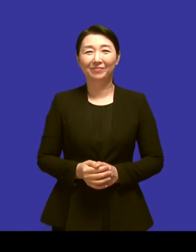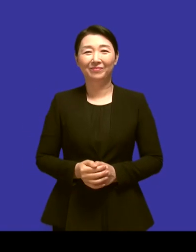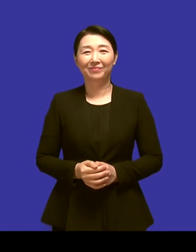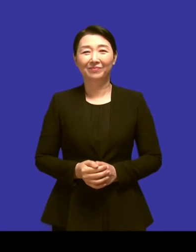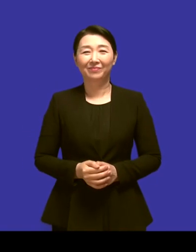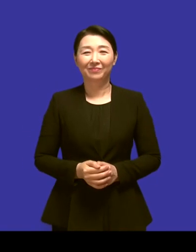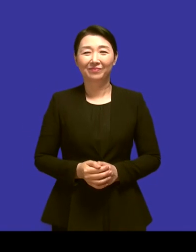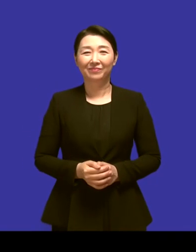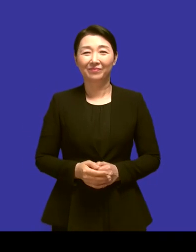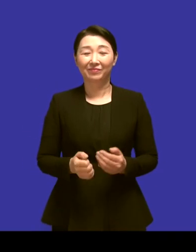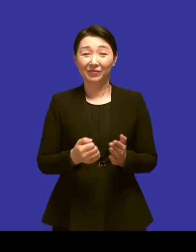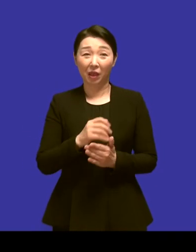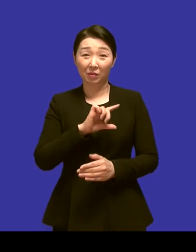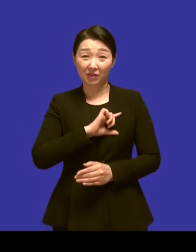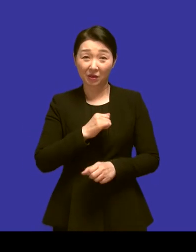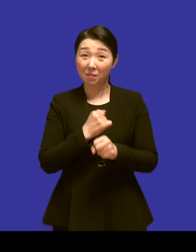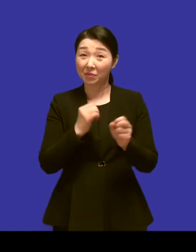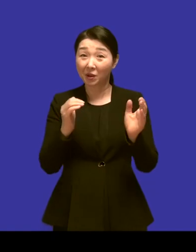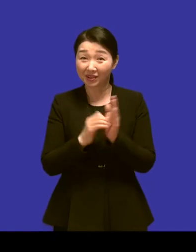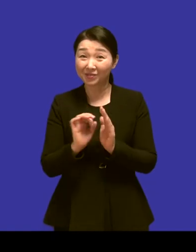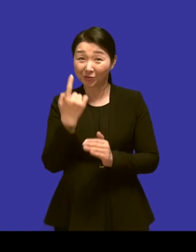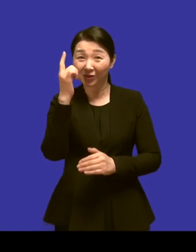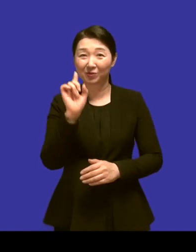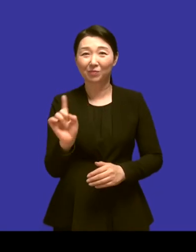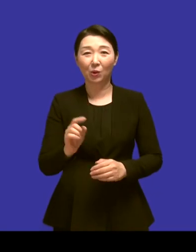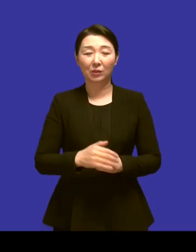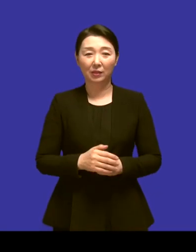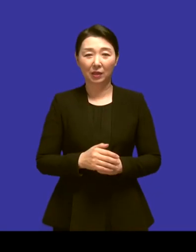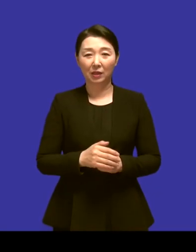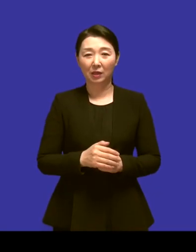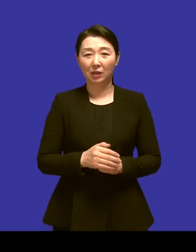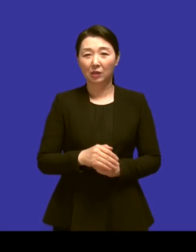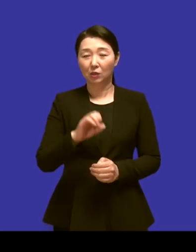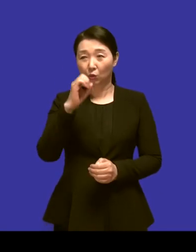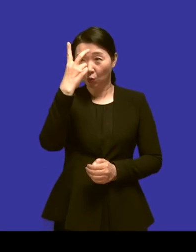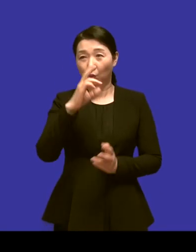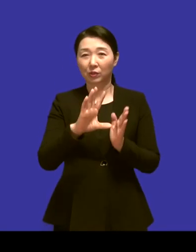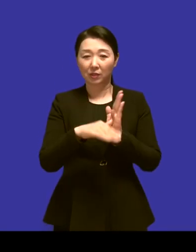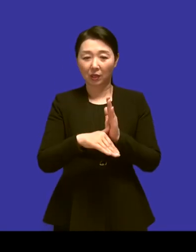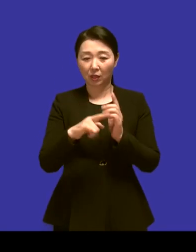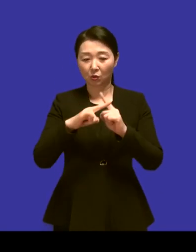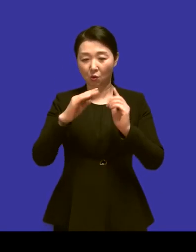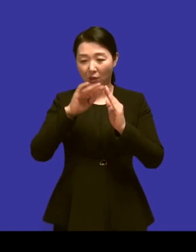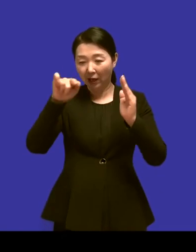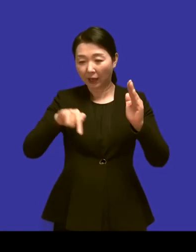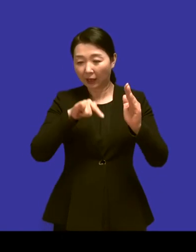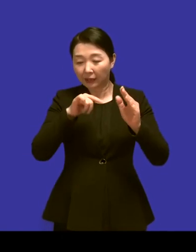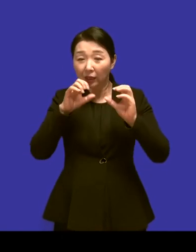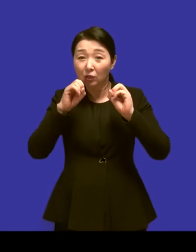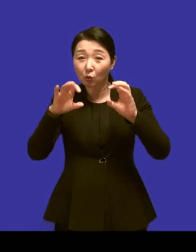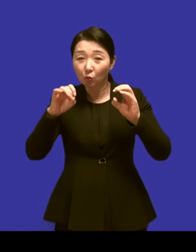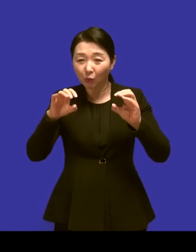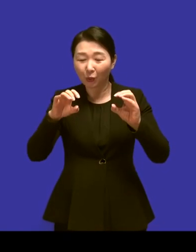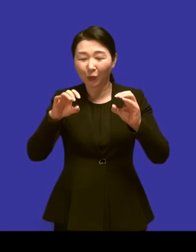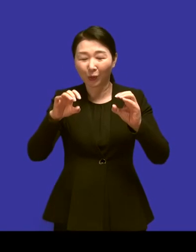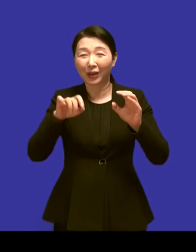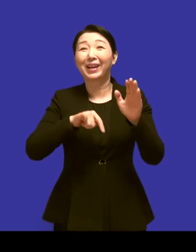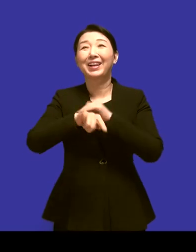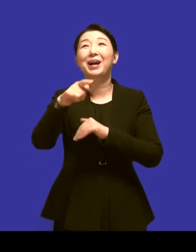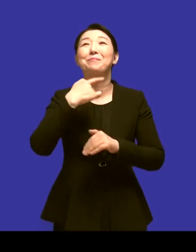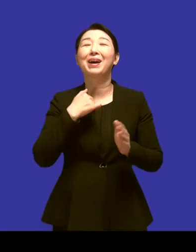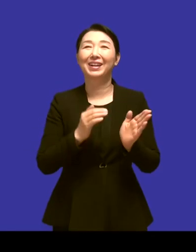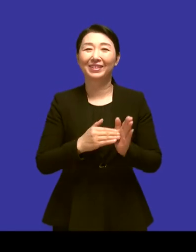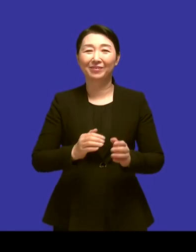이제 이 이름을 어떻게 짓게 됐냐면 제가 고등학교 2학년 때 교회에서 이제 선교 단기 선교를 갔었어요.